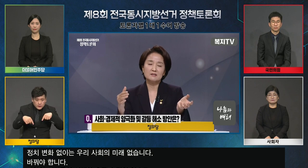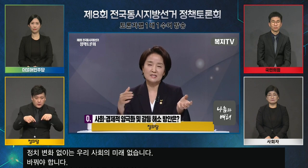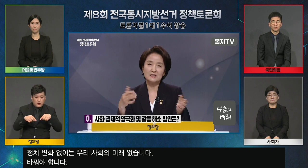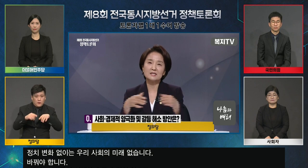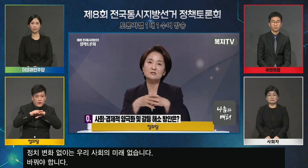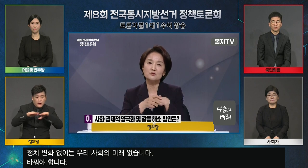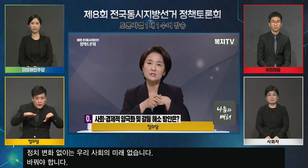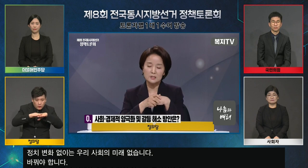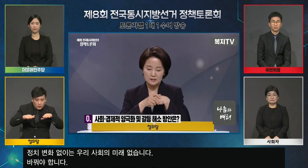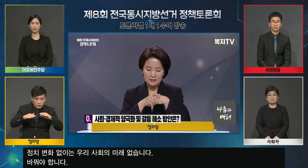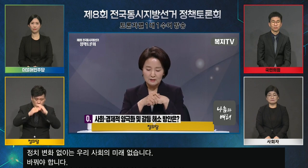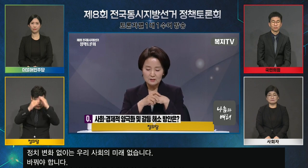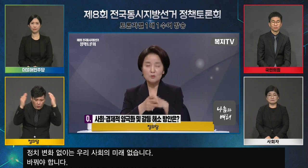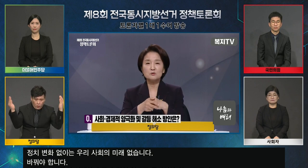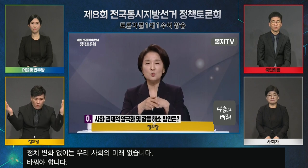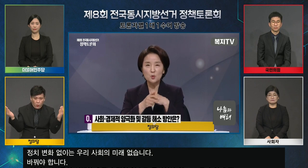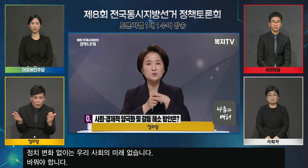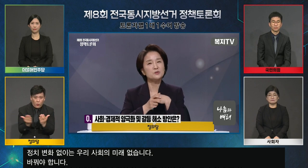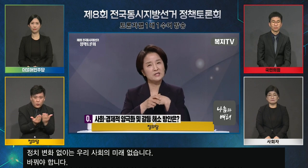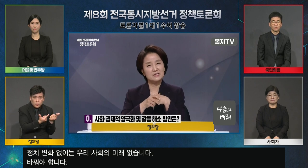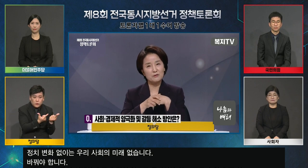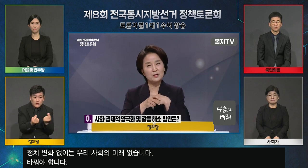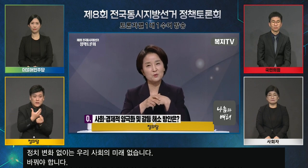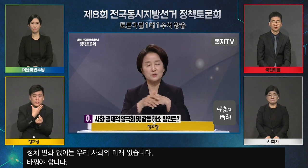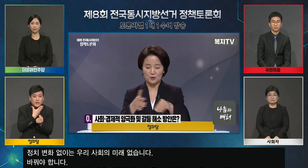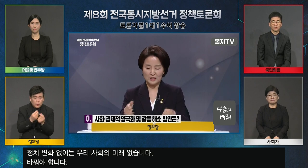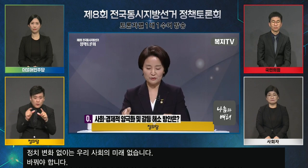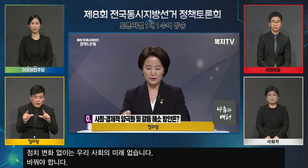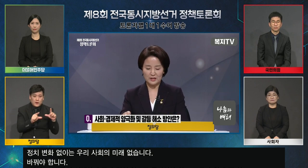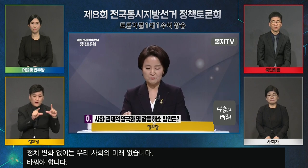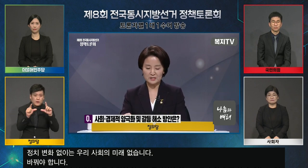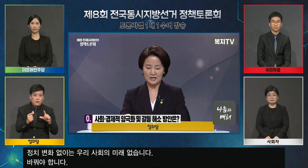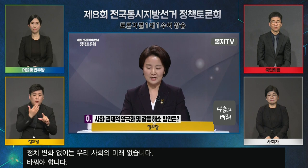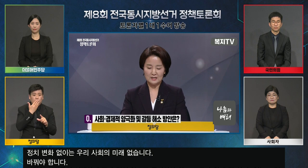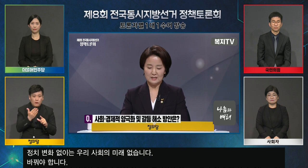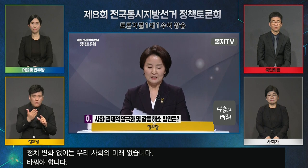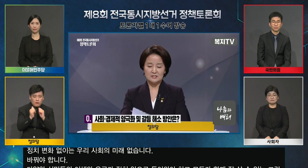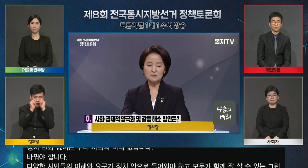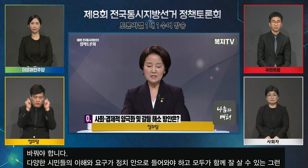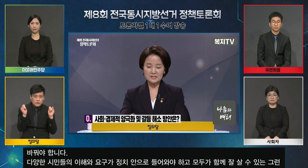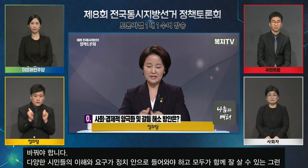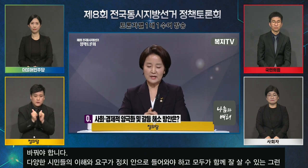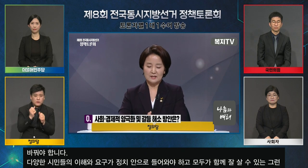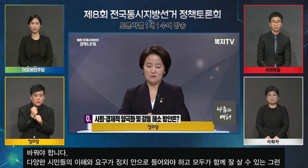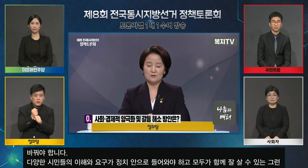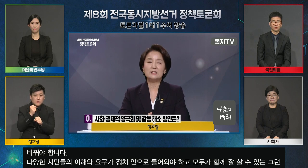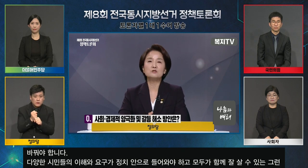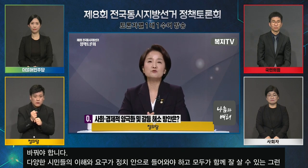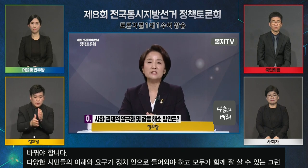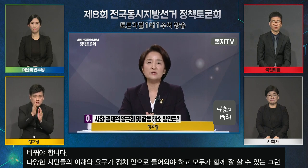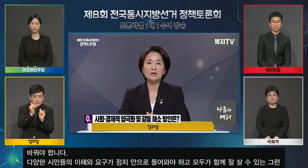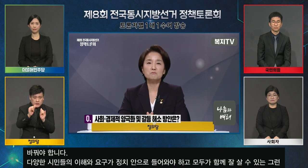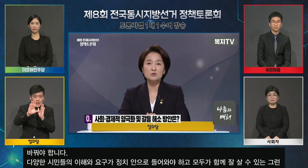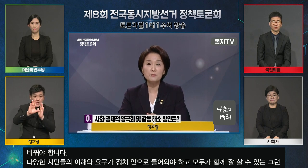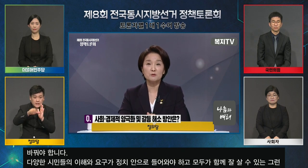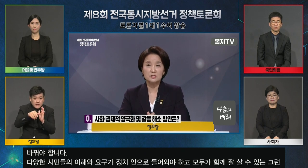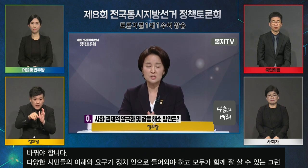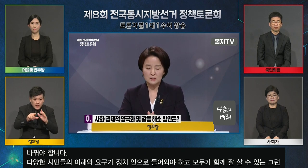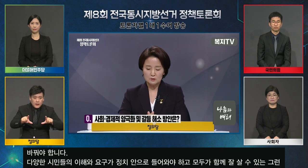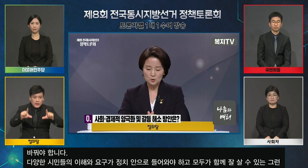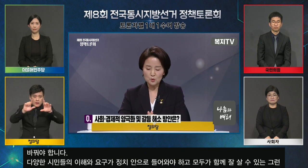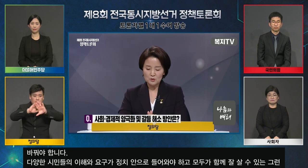함께 잘 살 수 있는 그런 공존의 사회로 전환되어야 합니다. 시민의 시대, 기후위기와